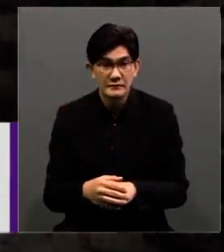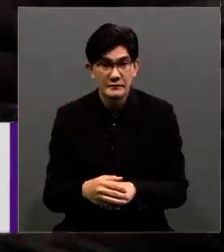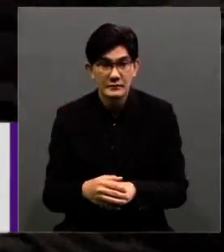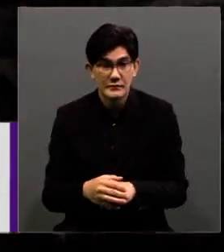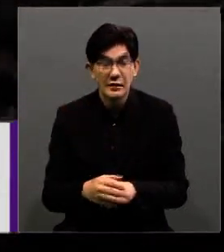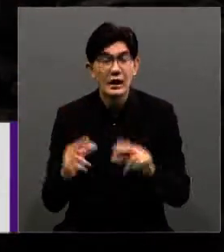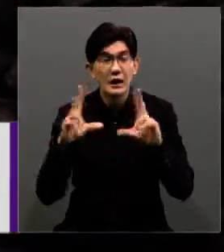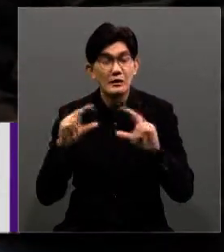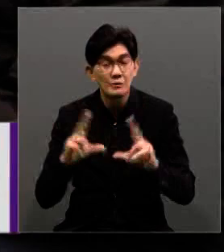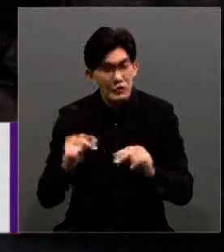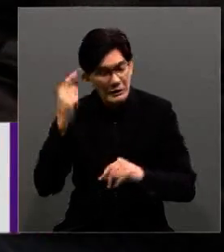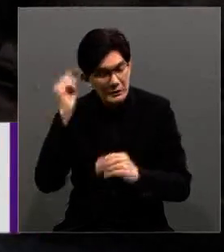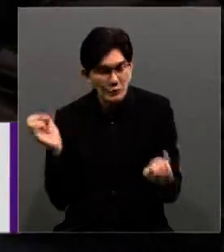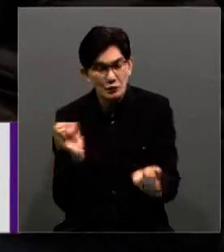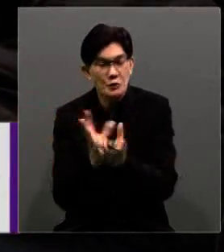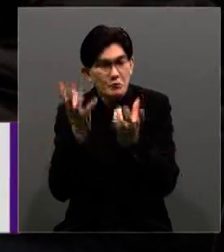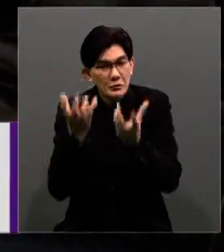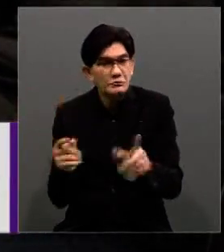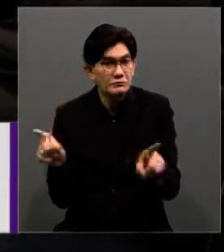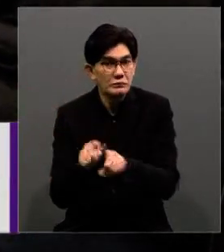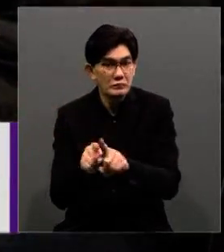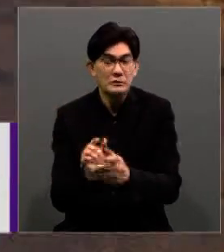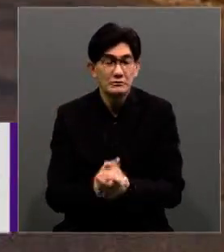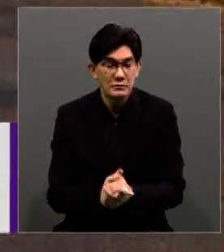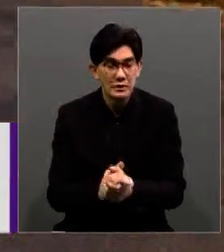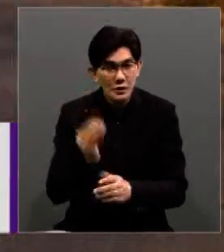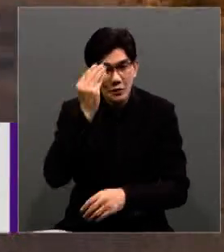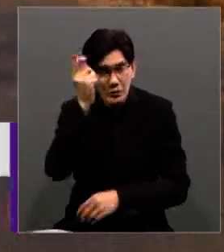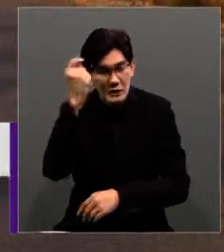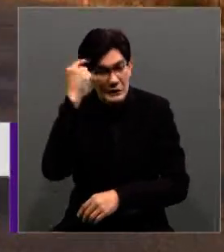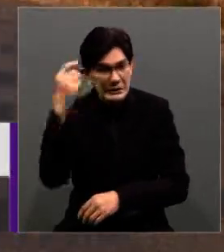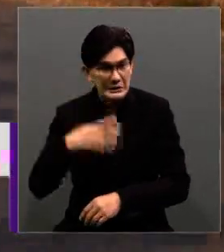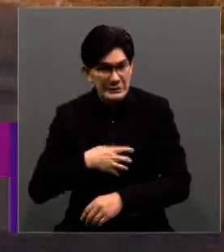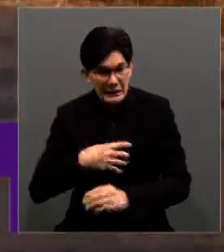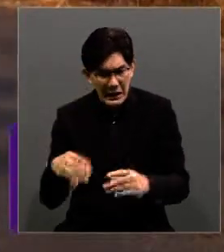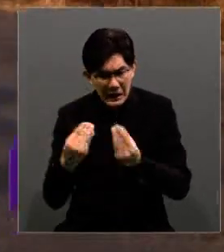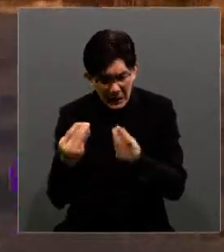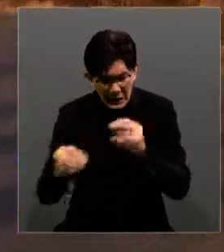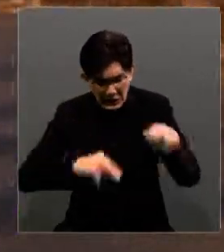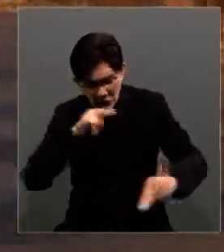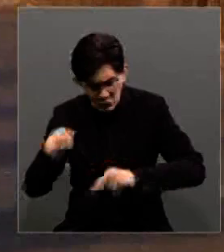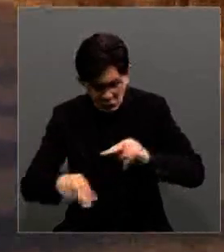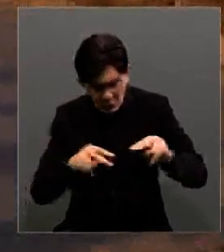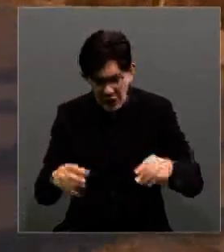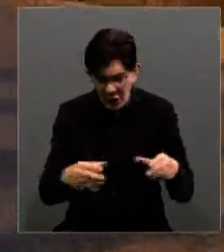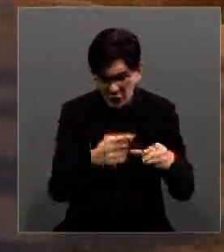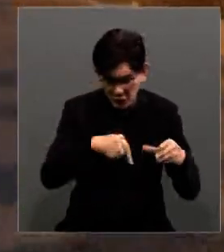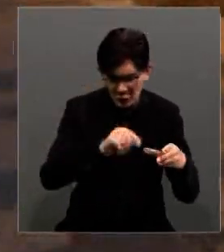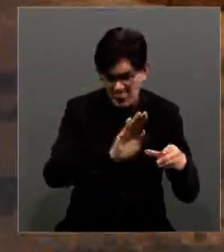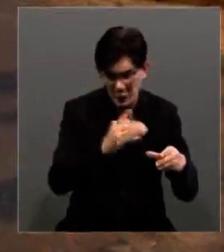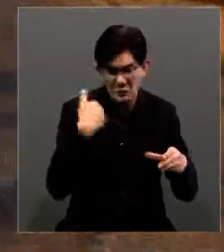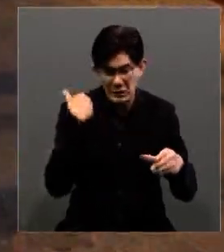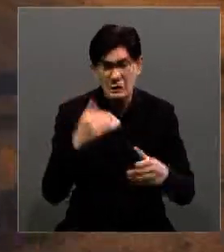เลบานอนเองก็จะได้รับความเสียหายไปด้วยอย่างหลีกเลี่ยงไม่ได้อิสราเอลก็เลยต้องการให้เลบานอนช่วยควบคุมการเคลื่อนไหวของกลุ่มฮิซบอลเลาะห์